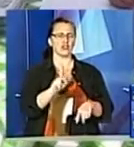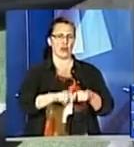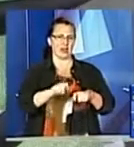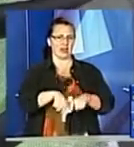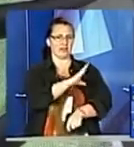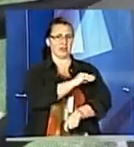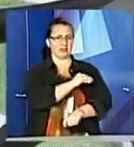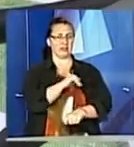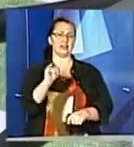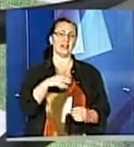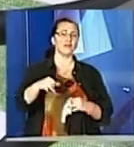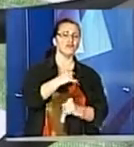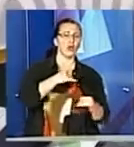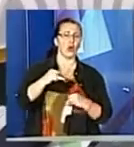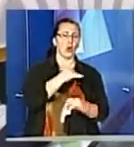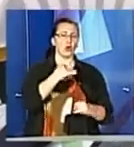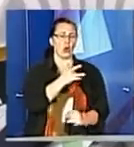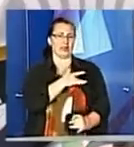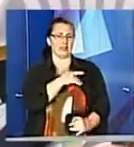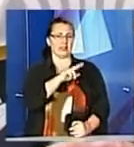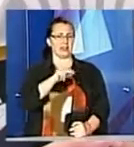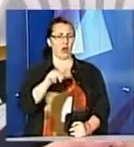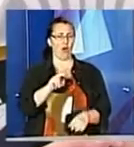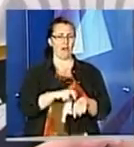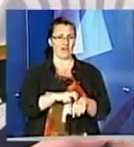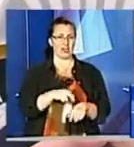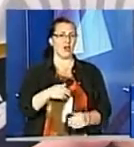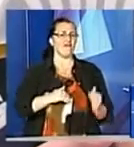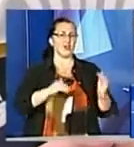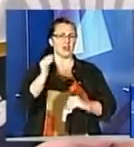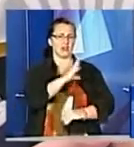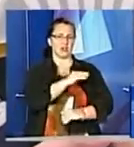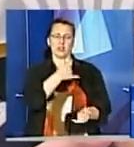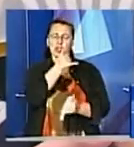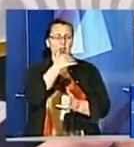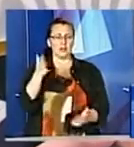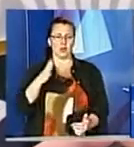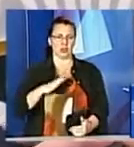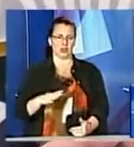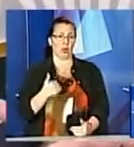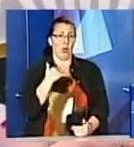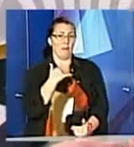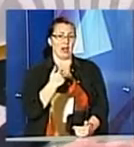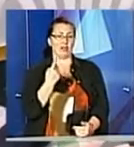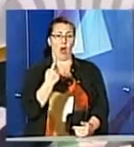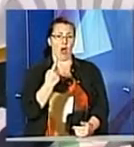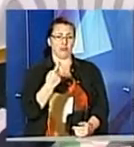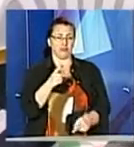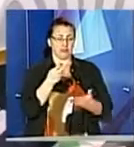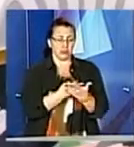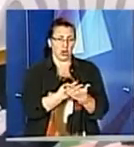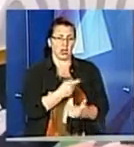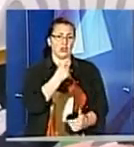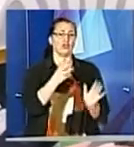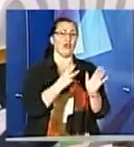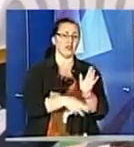тиск та проконсультуватися в кардіолога. Високий тиск, я не можу справлятися, тому що в мене один показує 180, другий